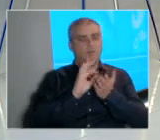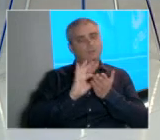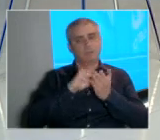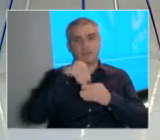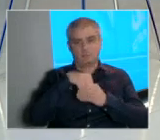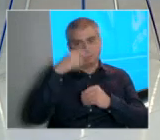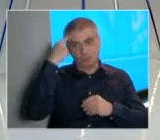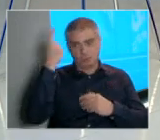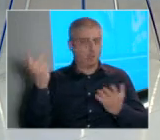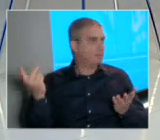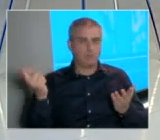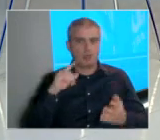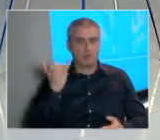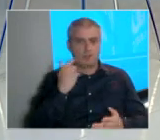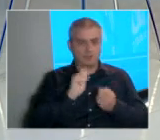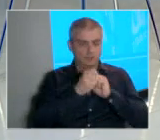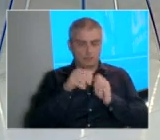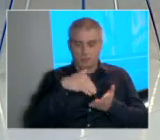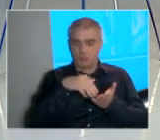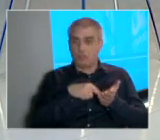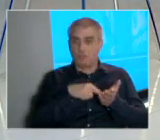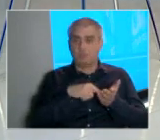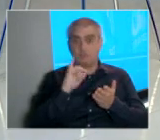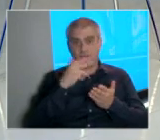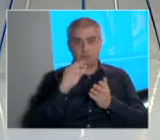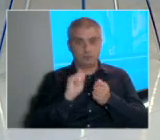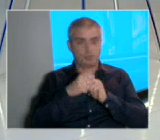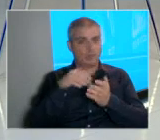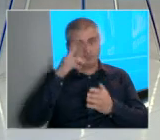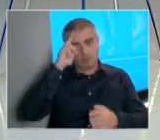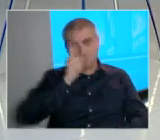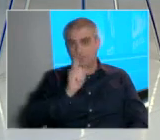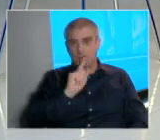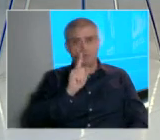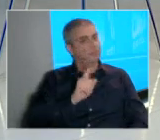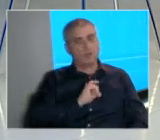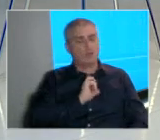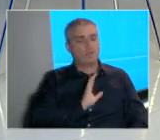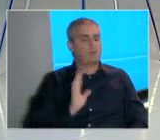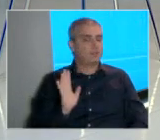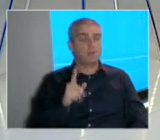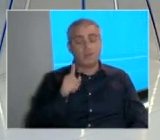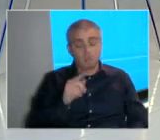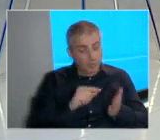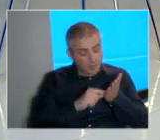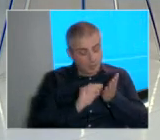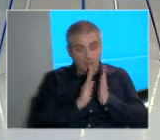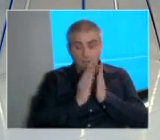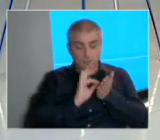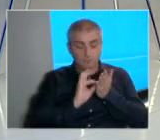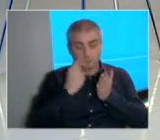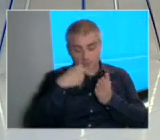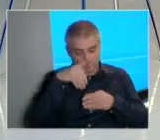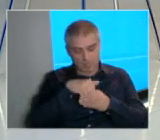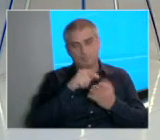הפנים יודע. אתה יודע, לא תמיד אתה משנה כתובת משרד הפנים, אבל אתה כן משנה כתובת בליכוד, לא. זה לא מעניין. אתה, מה שאתה רשום במשרד